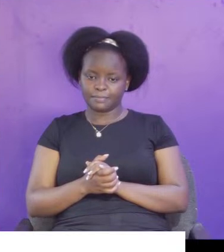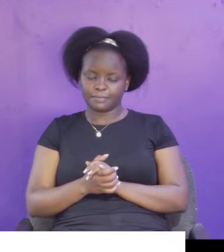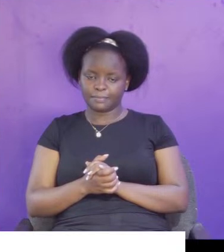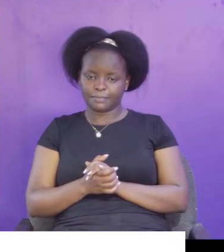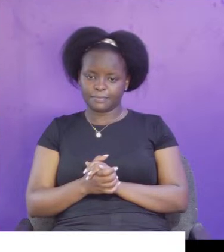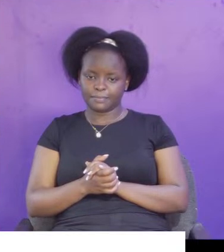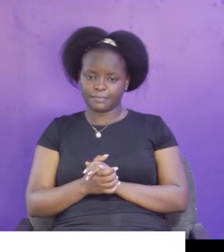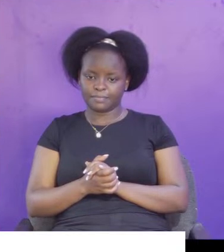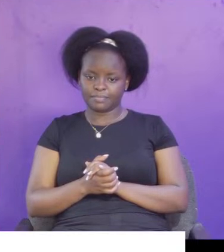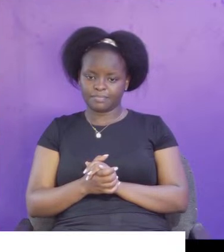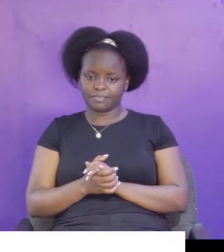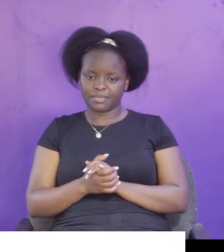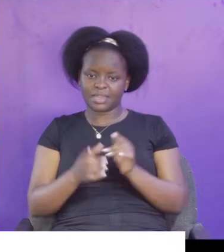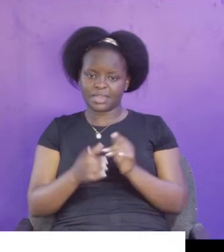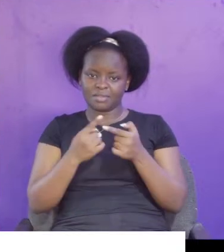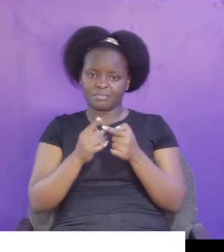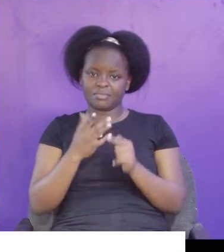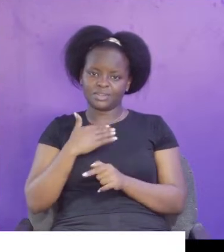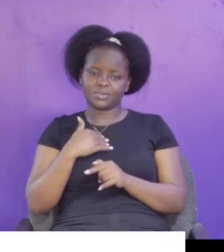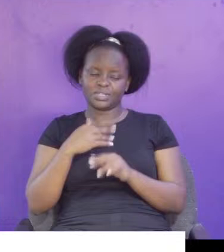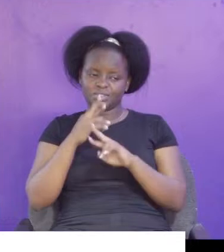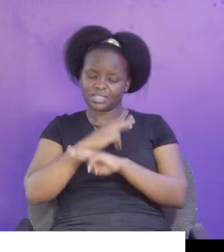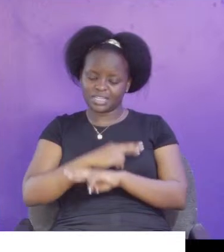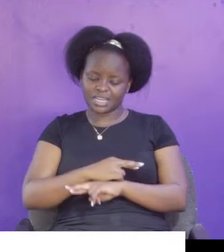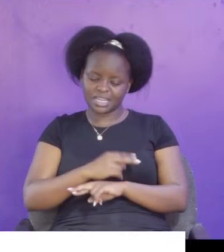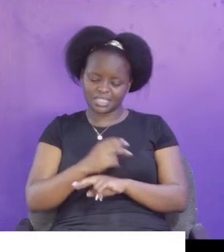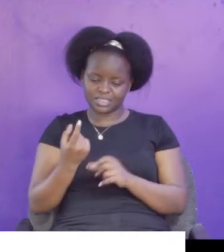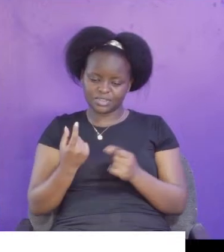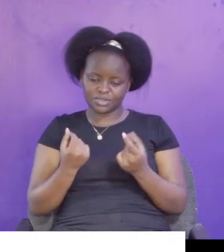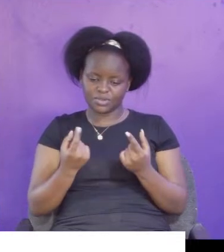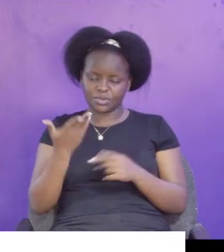bado tunataka tutulie kidogo. Mwenyezi Mungu